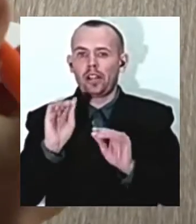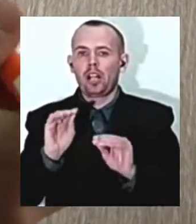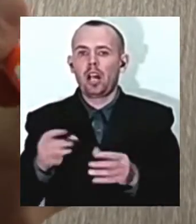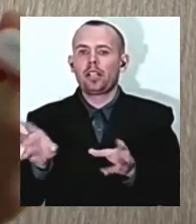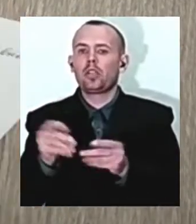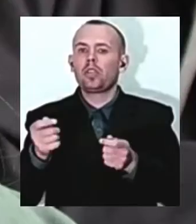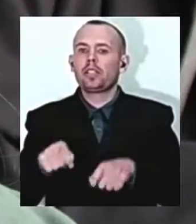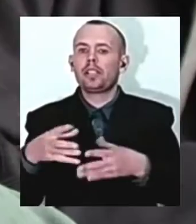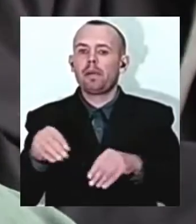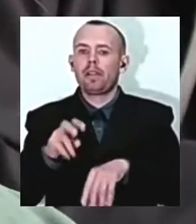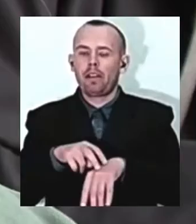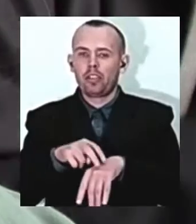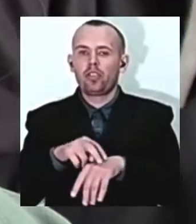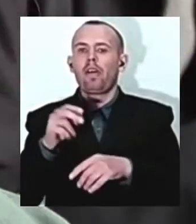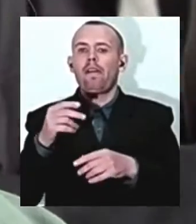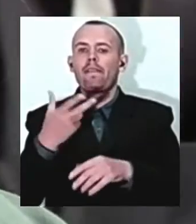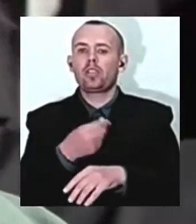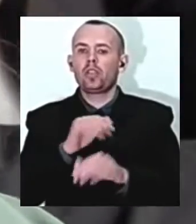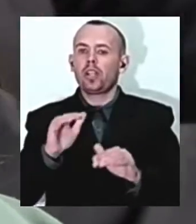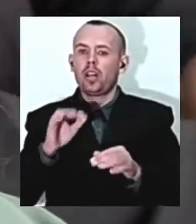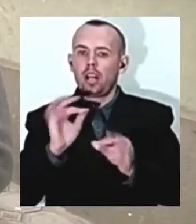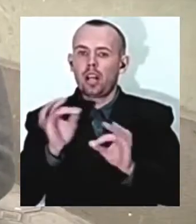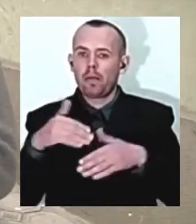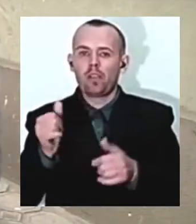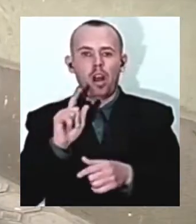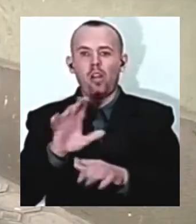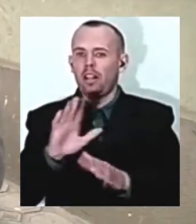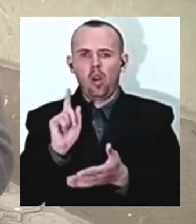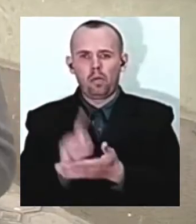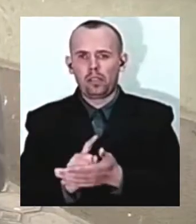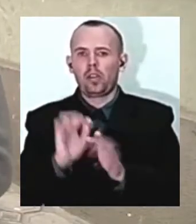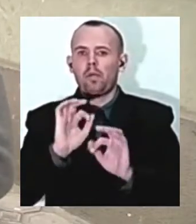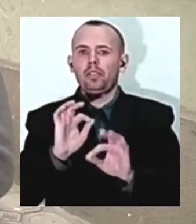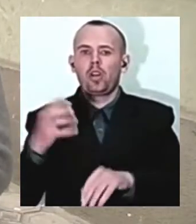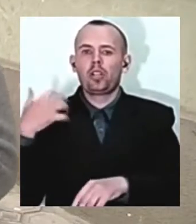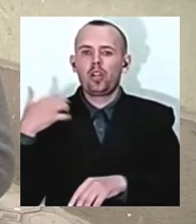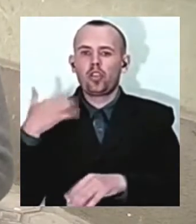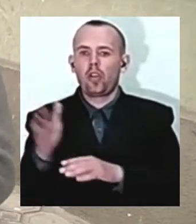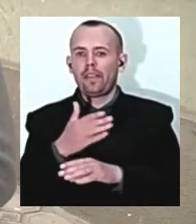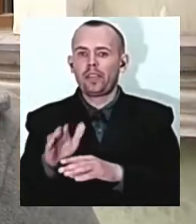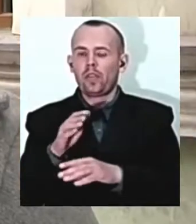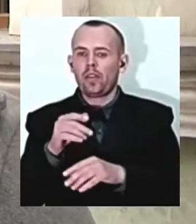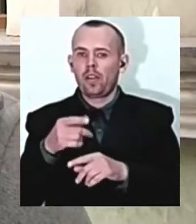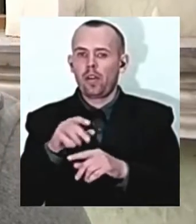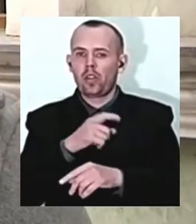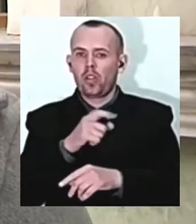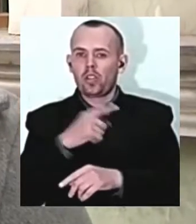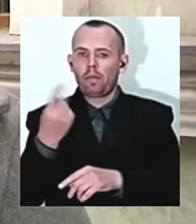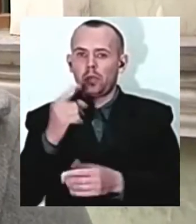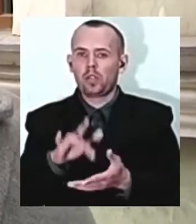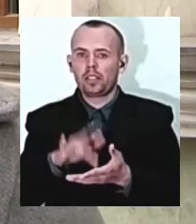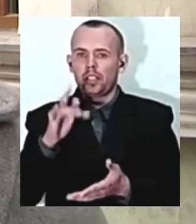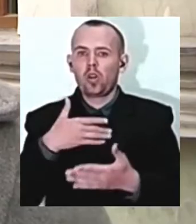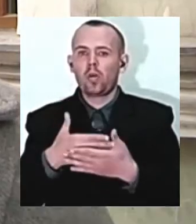Вакцинація дітей рекомендована, але не обов'язкова, пояснив начальник відділу промоції в Одеському обласному центрі громадського здоров'я